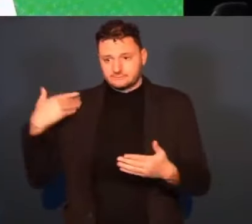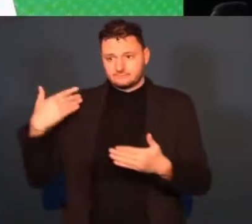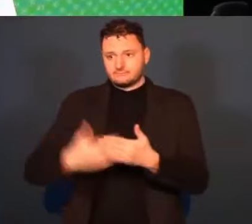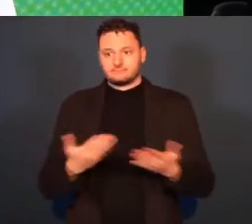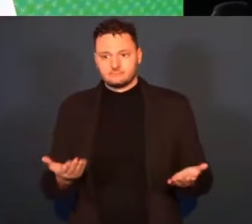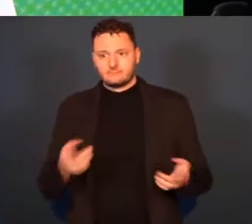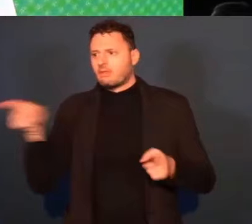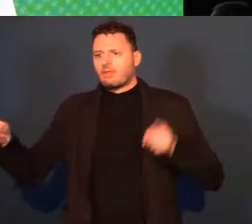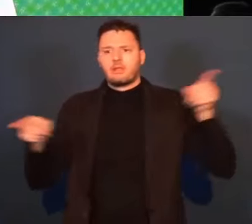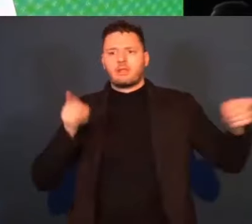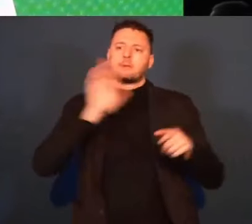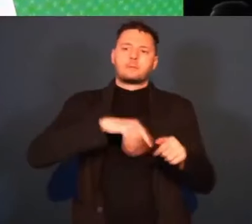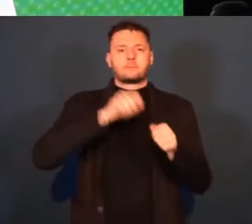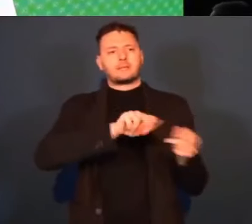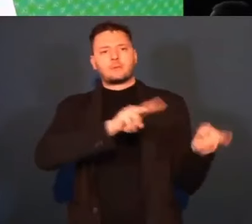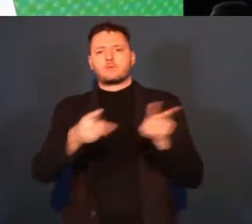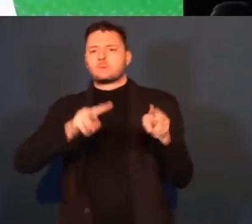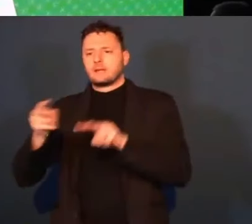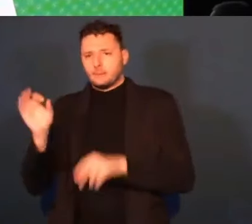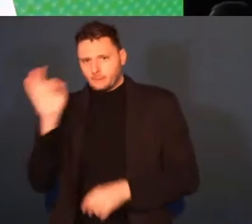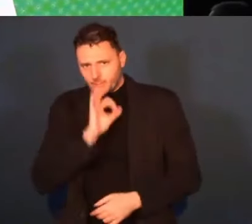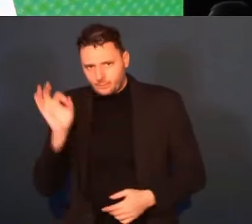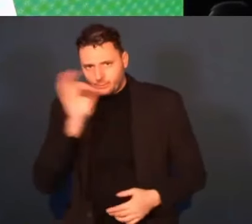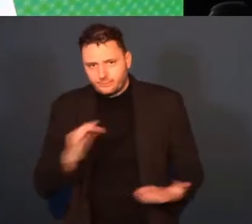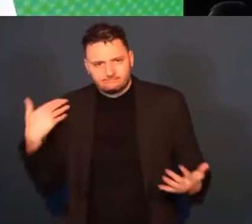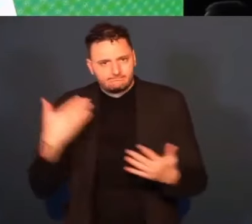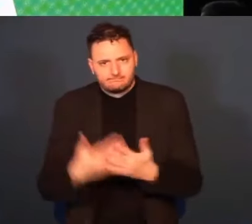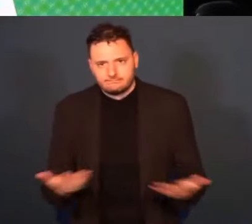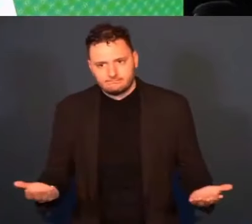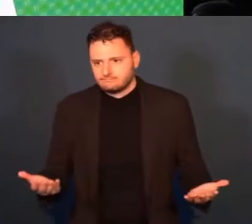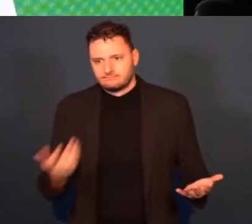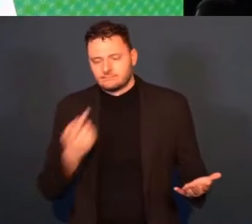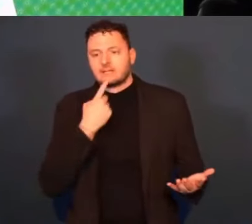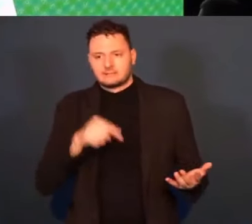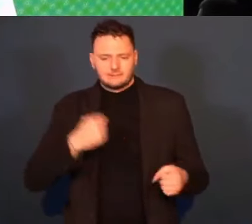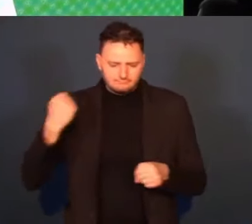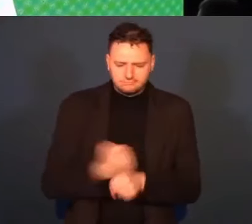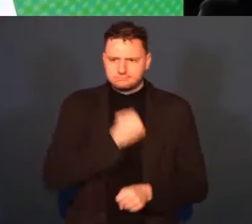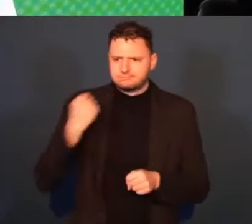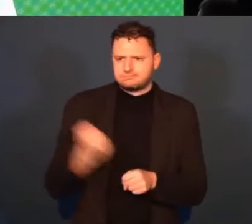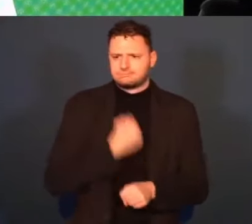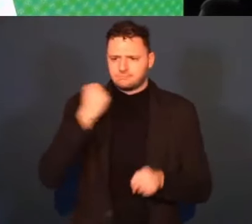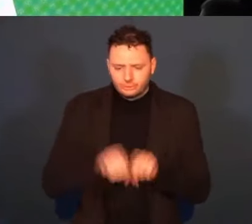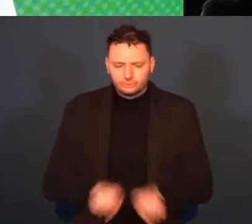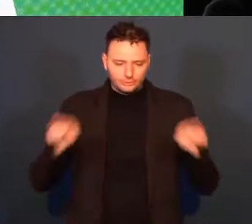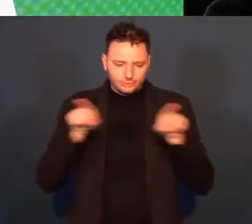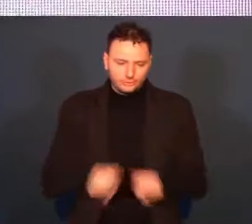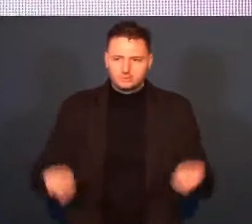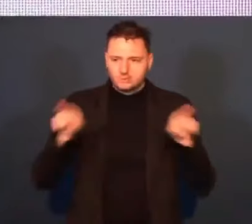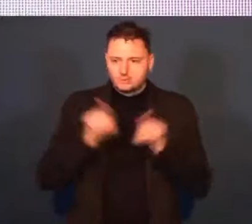а все някой да полага огромно усилие да забива пети и да не позволява тя да се случва.